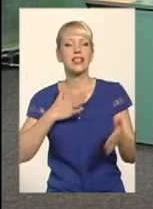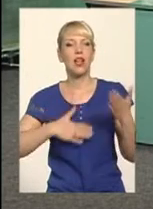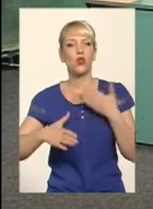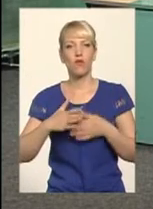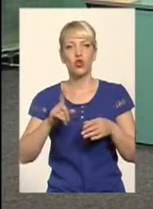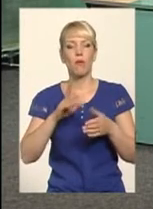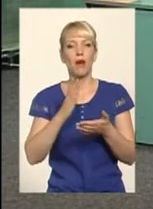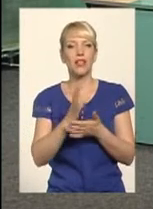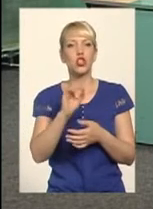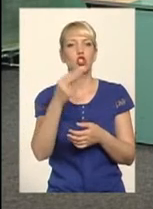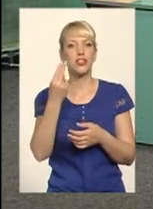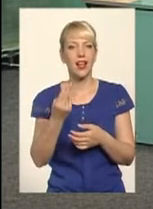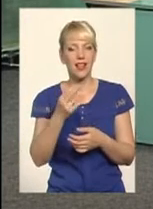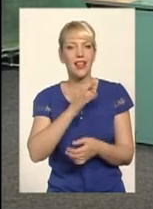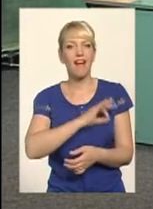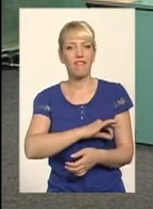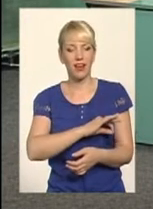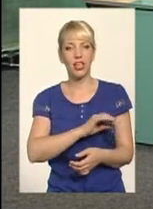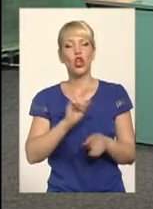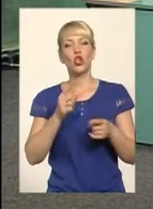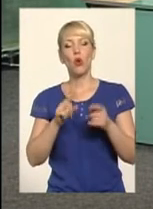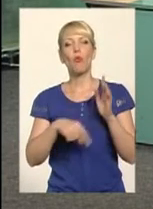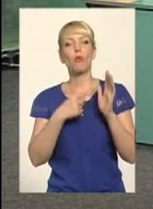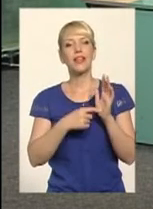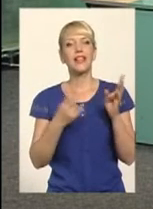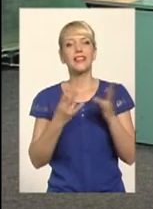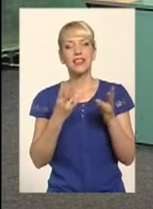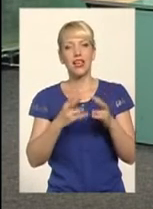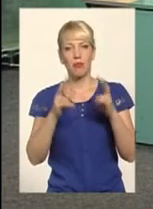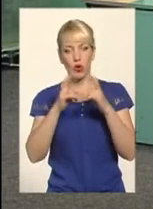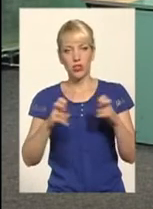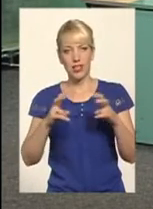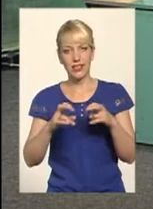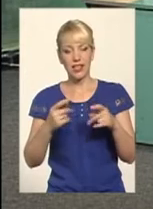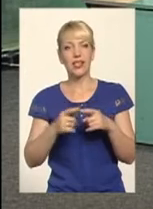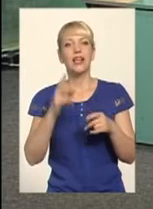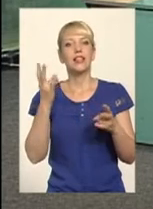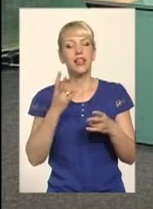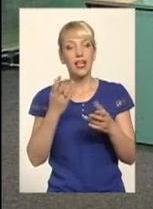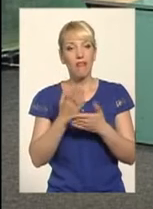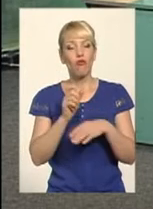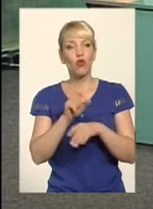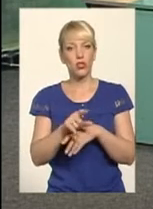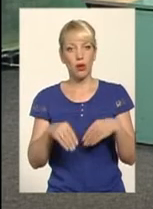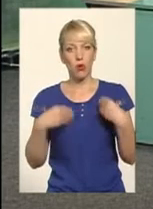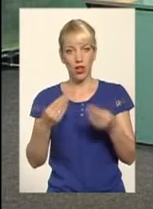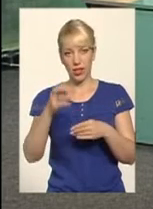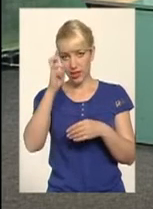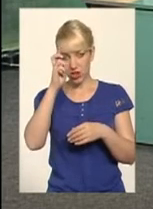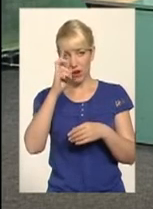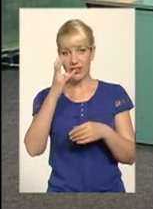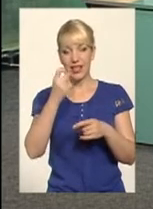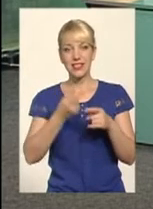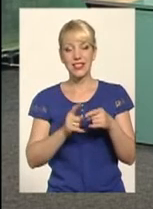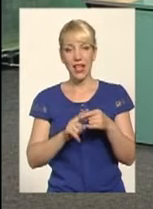ефект. Тому тут питання дуже важливо розглядати один одного як партнера. Тобто є функції, покладені державою на цей новий орган,